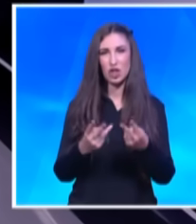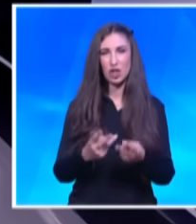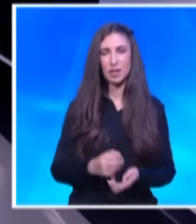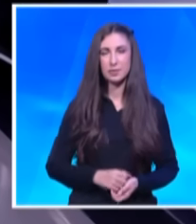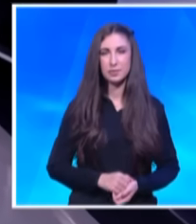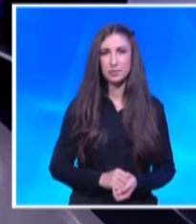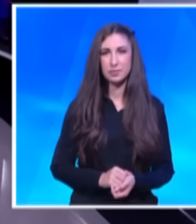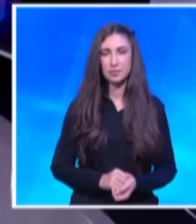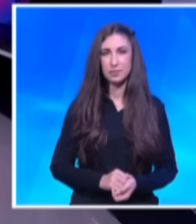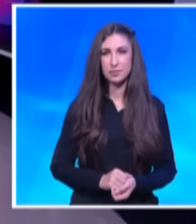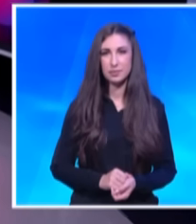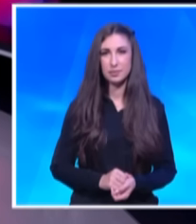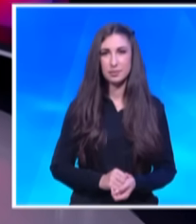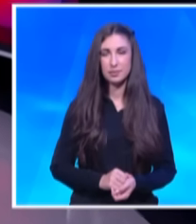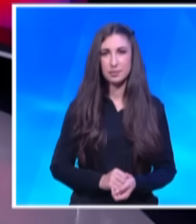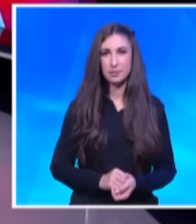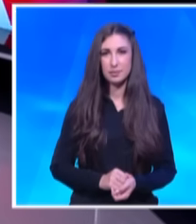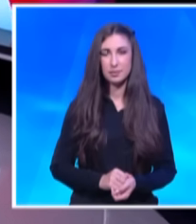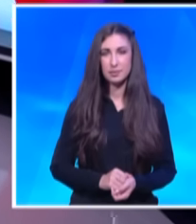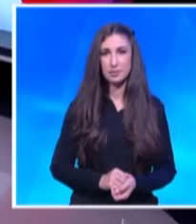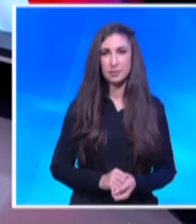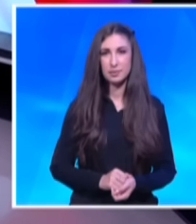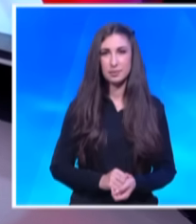Париж Десислава Минчева.